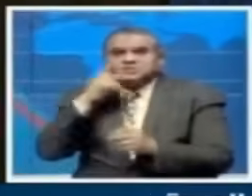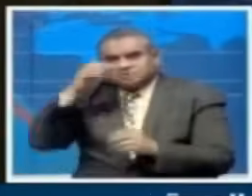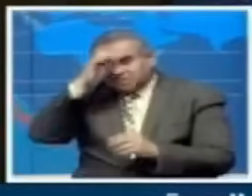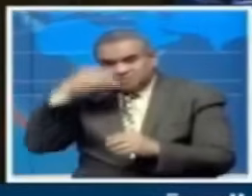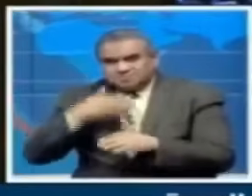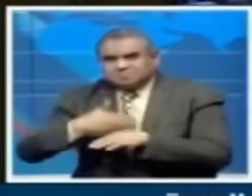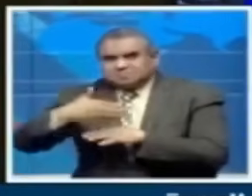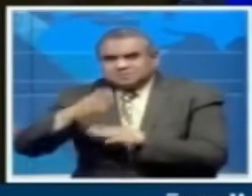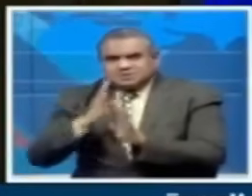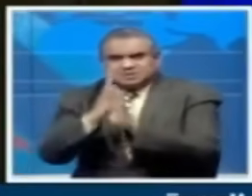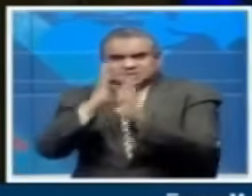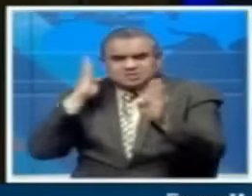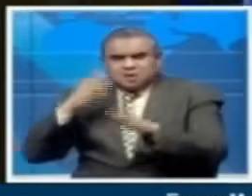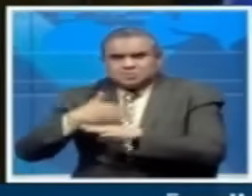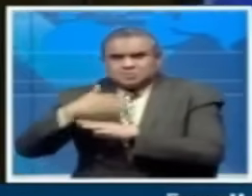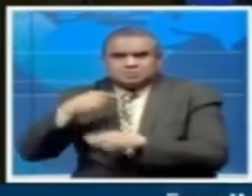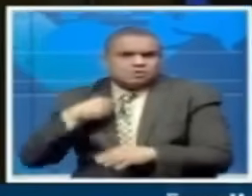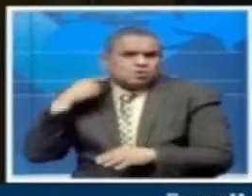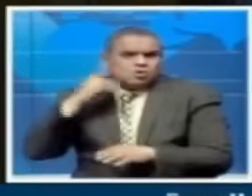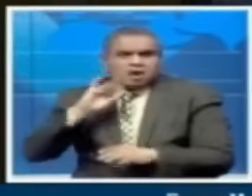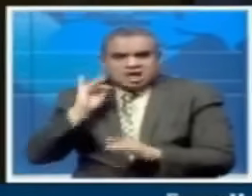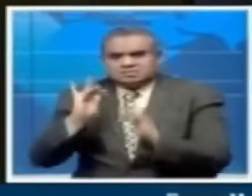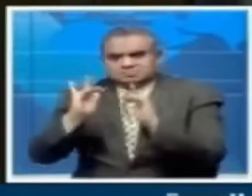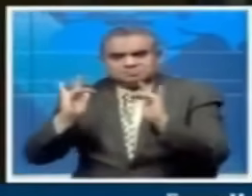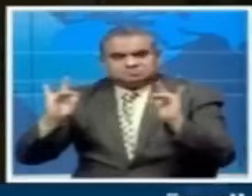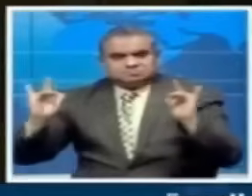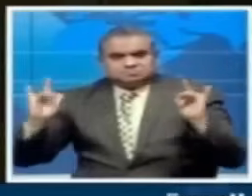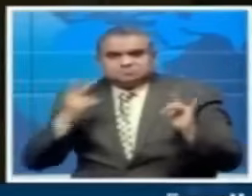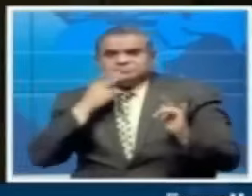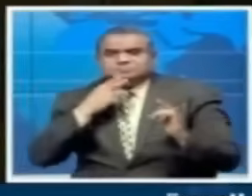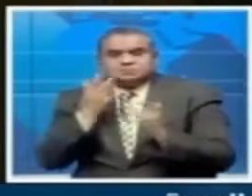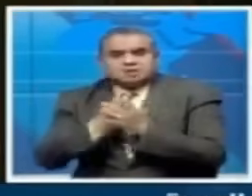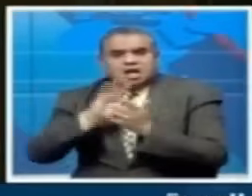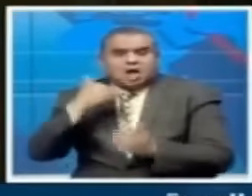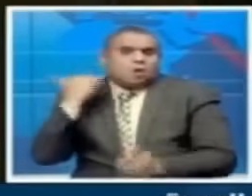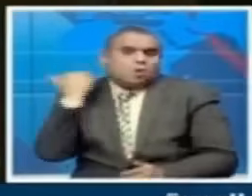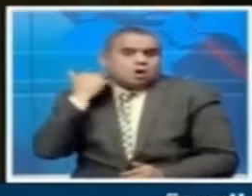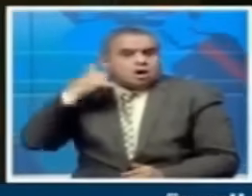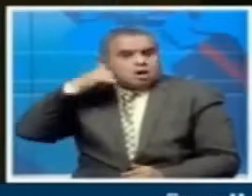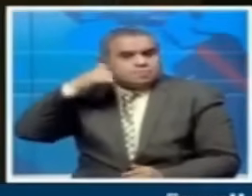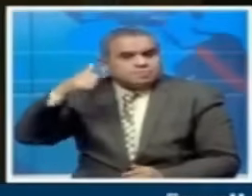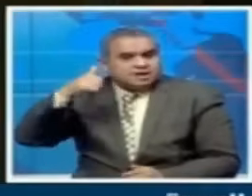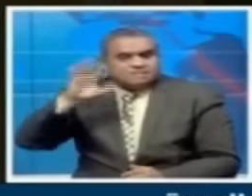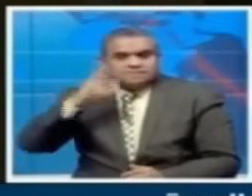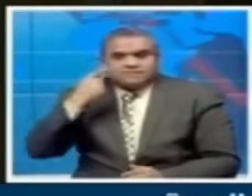على الصيدلية وتفعيل خدمة التواصل عبر الرقم المختصر